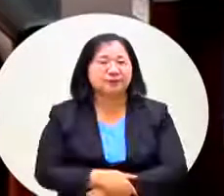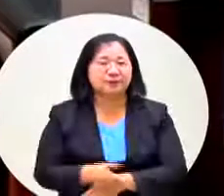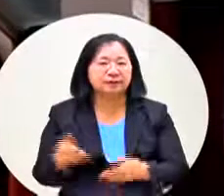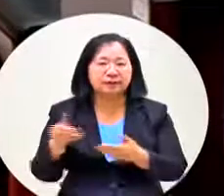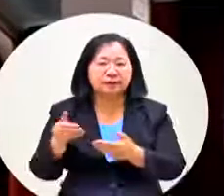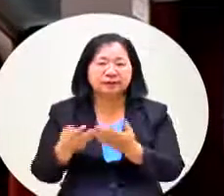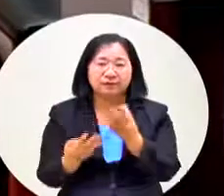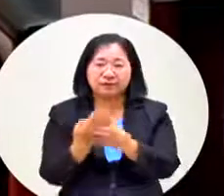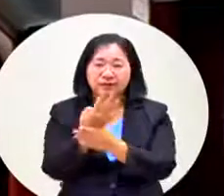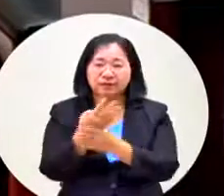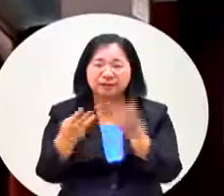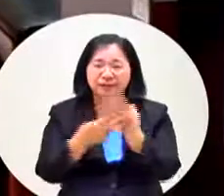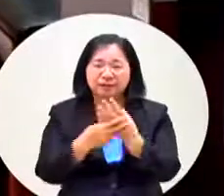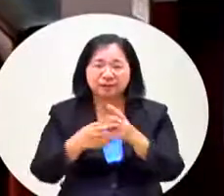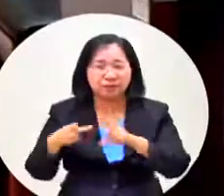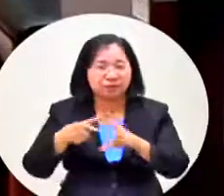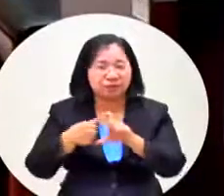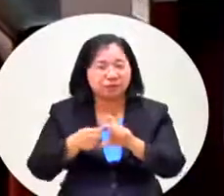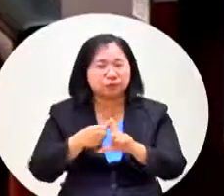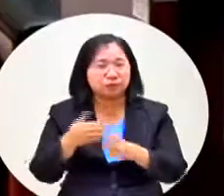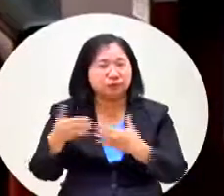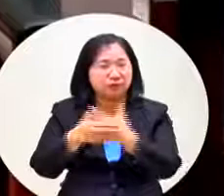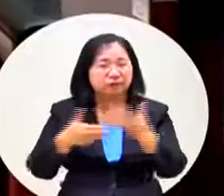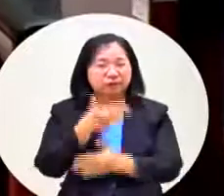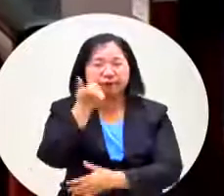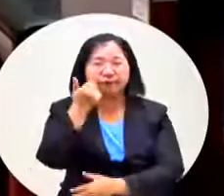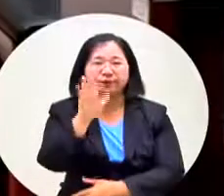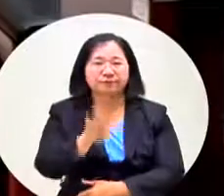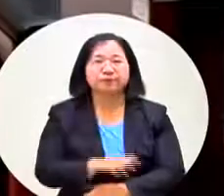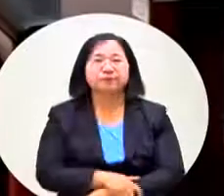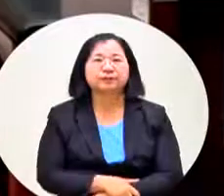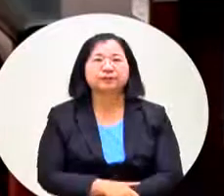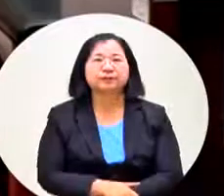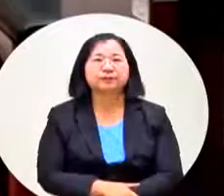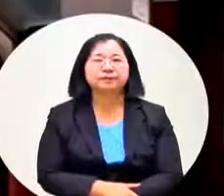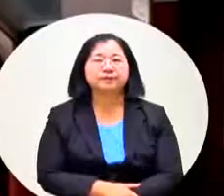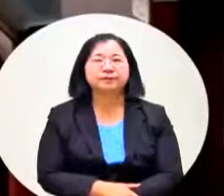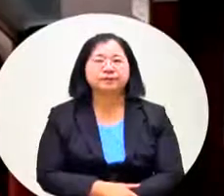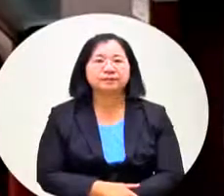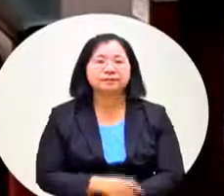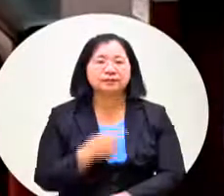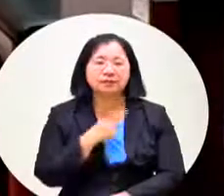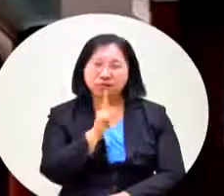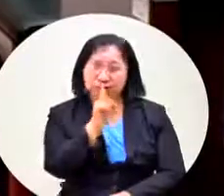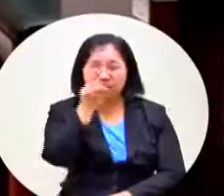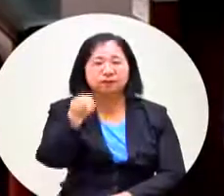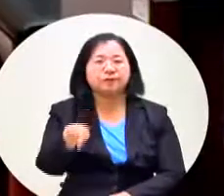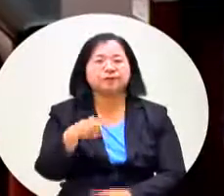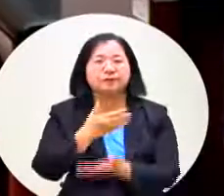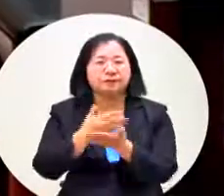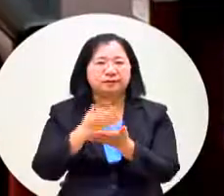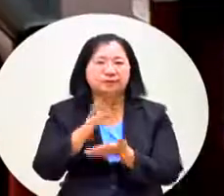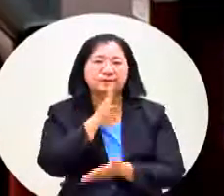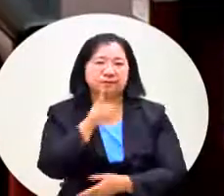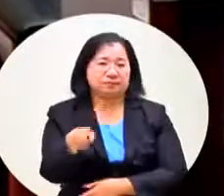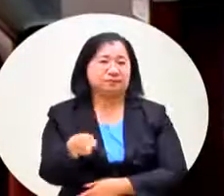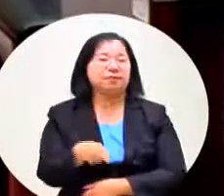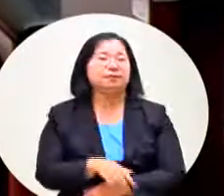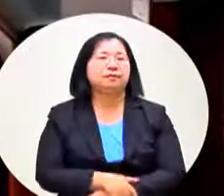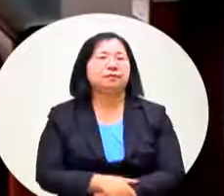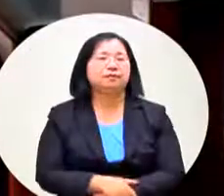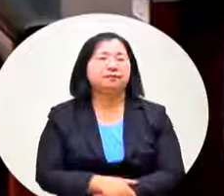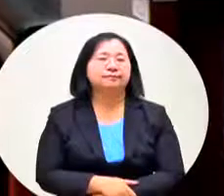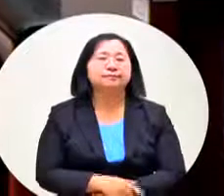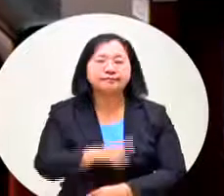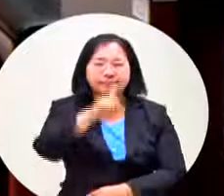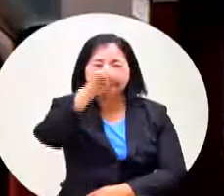点我好伫这个北北的，伊离北北的也足近，离枫林路也足近，吼，离主要道路，迄未来啦，伫遐会